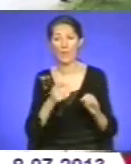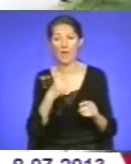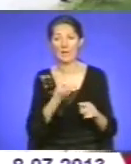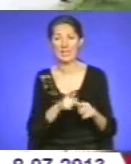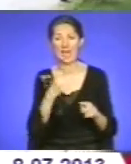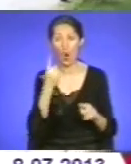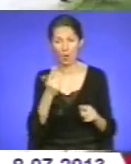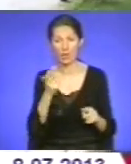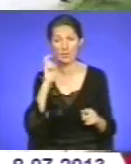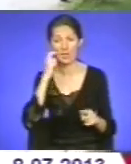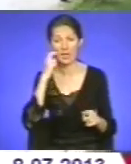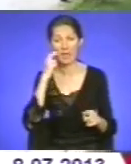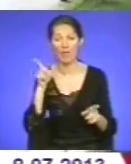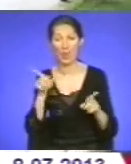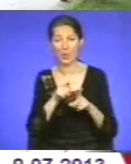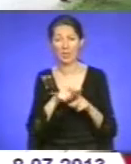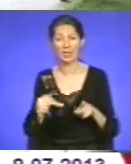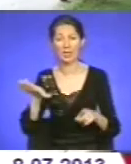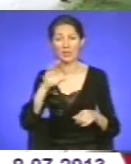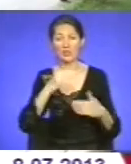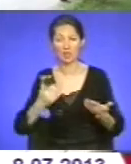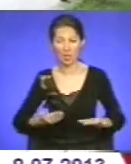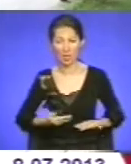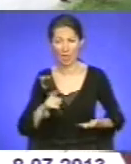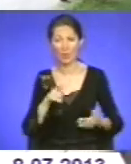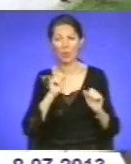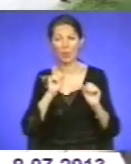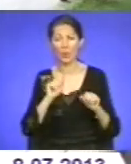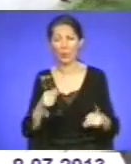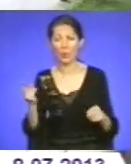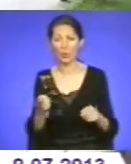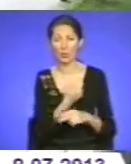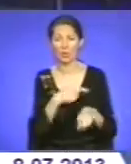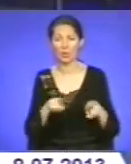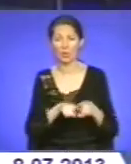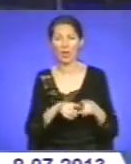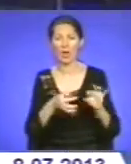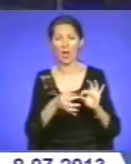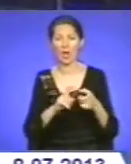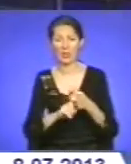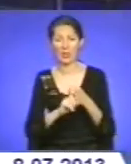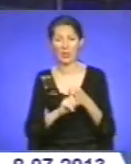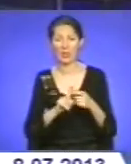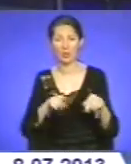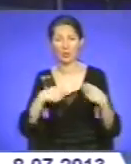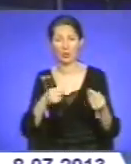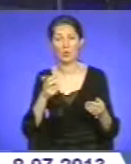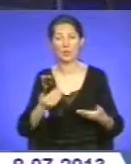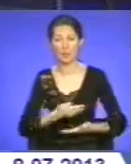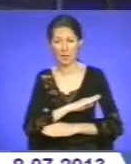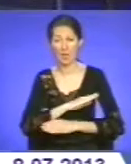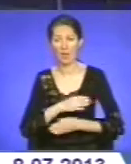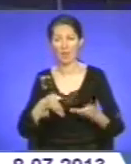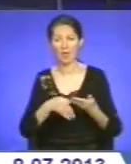партнер на все життя. І тоді ми зможемо уникнути таких ускладнень, як інфекції, які передаються статевим шляхом. І тепер у Тернополі